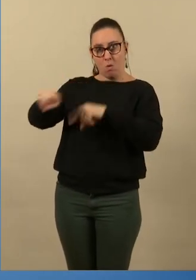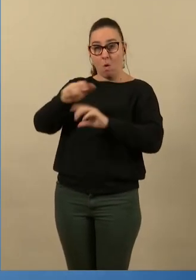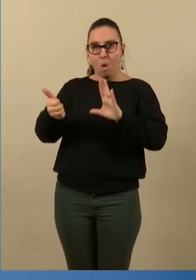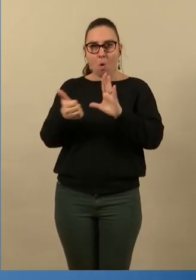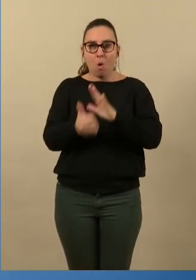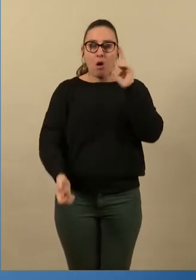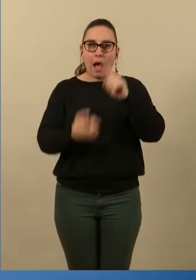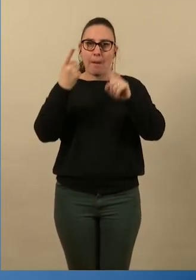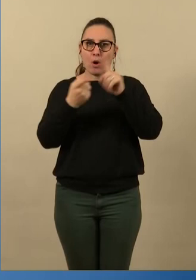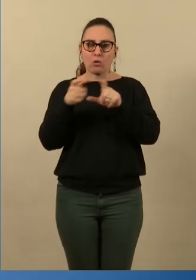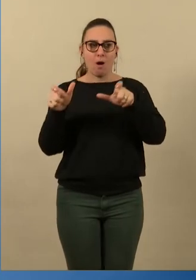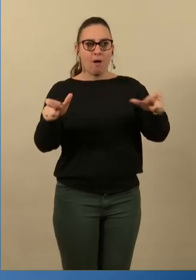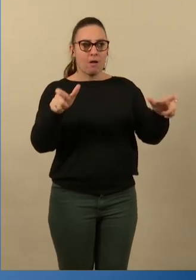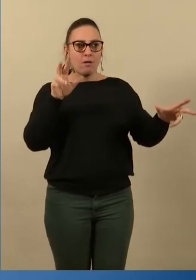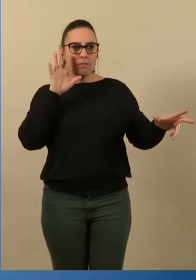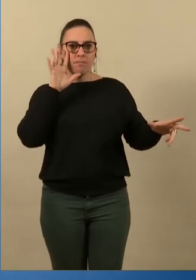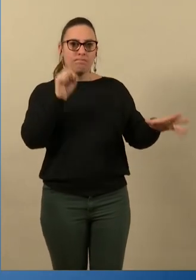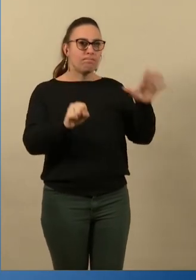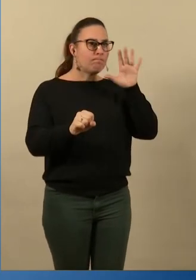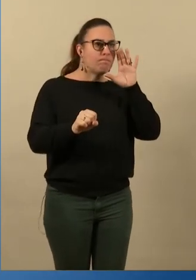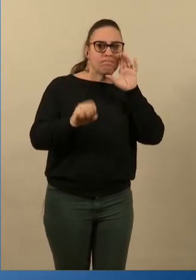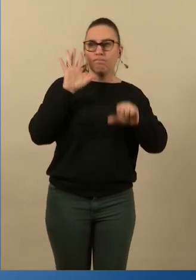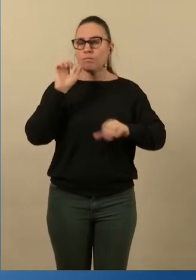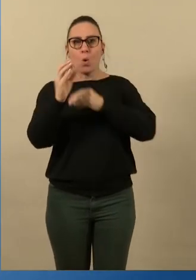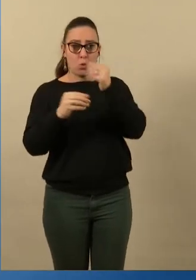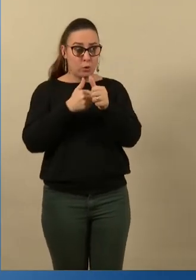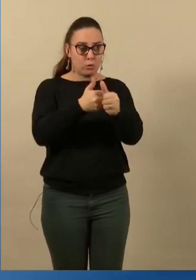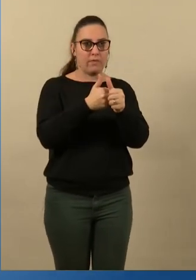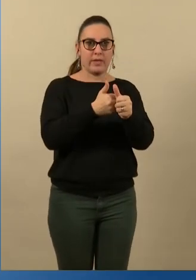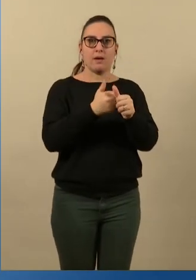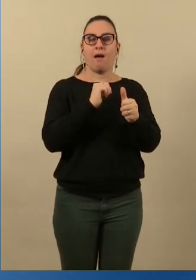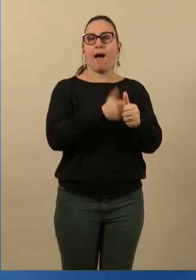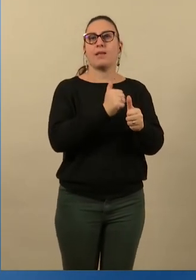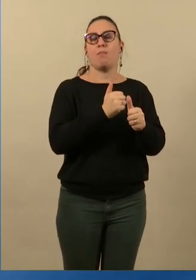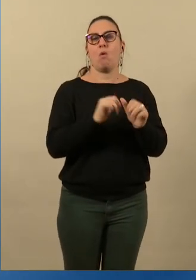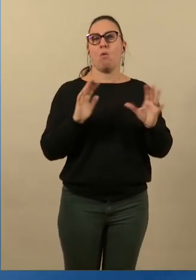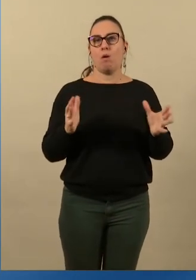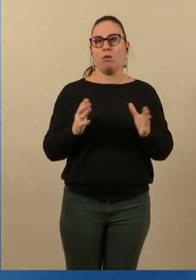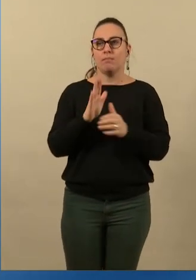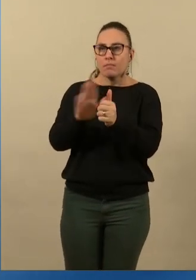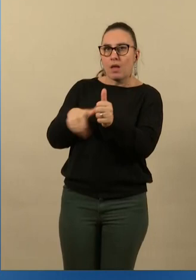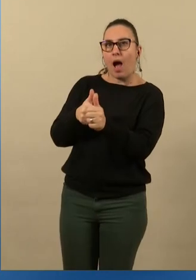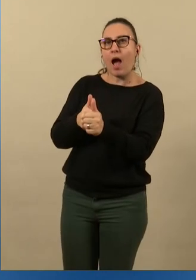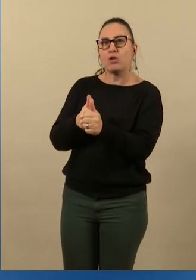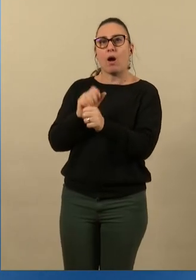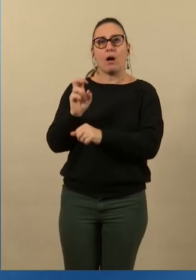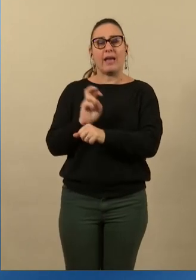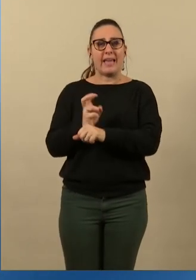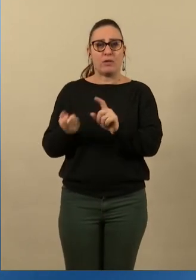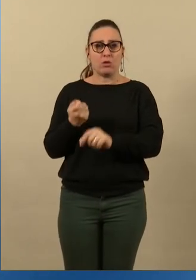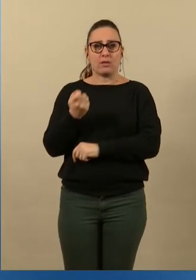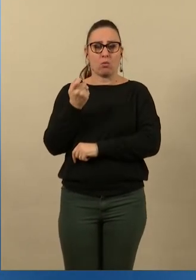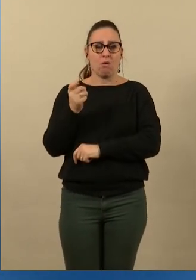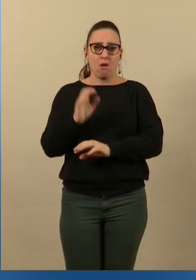considérable dans la détection et le suivi des situations de harcèlement faute d'adjointe et d'adjoint d'éducation en nombre et